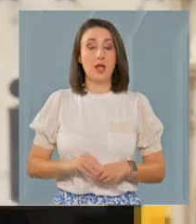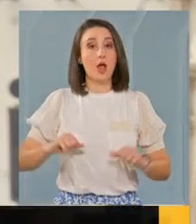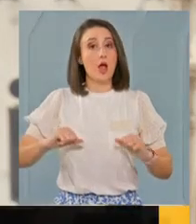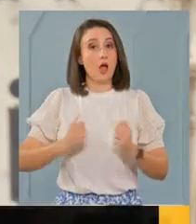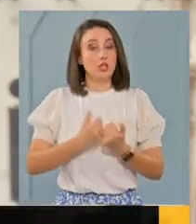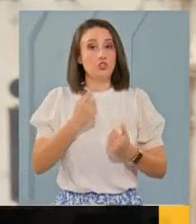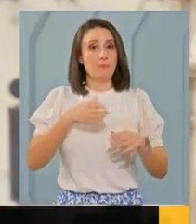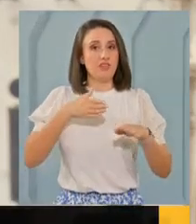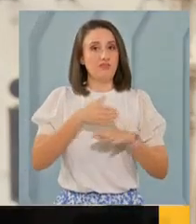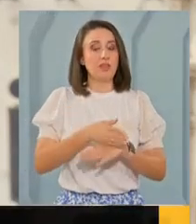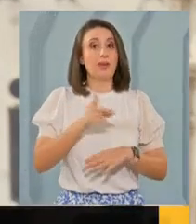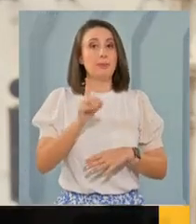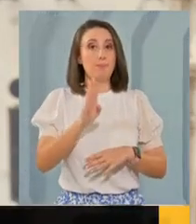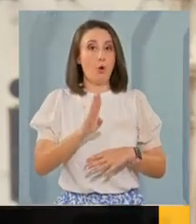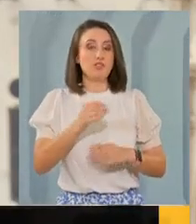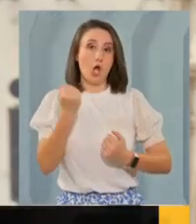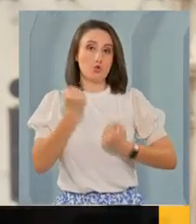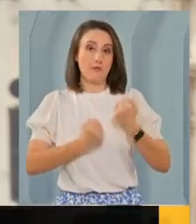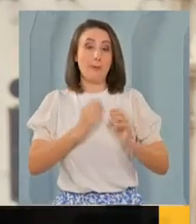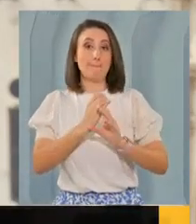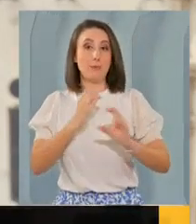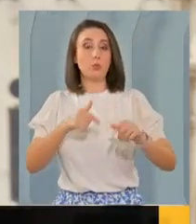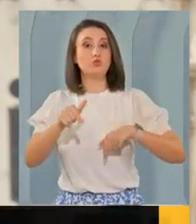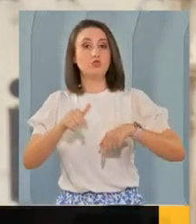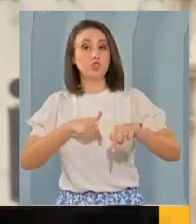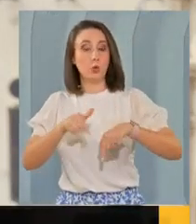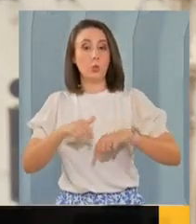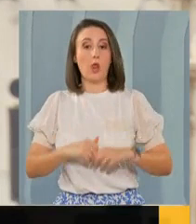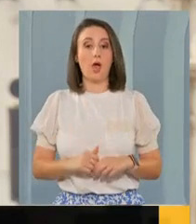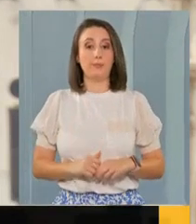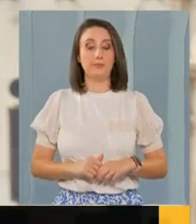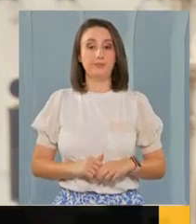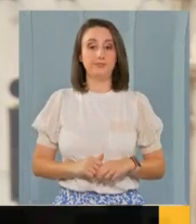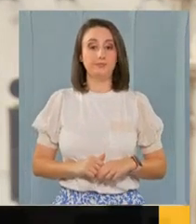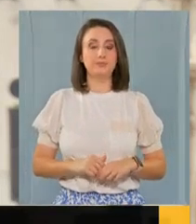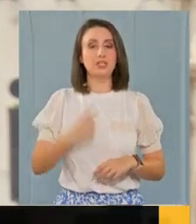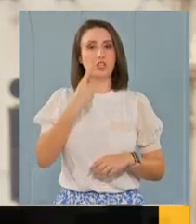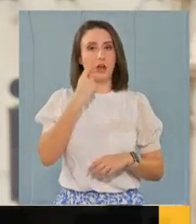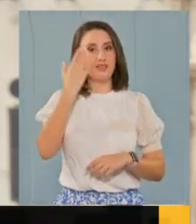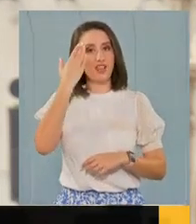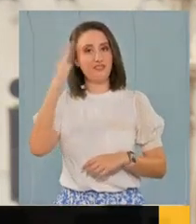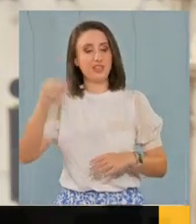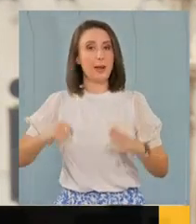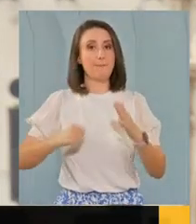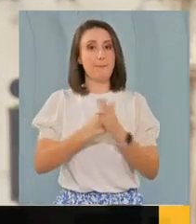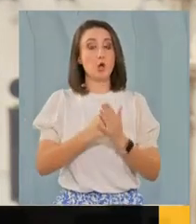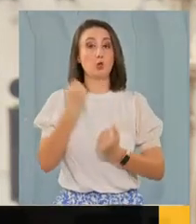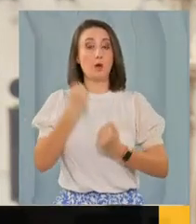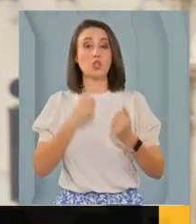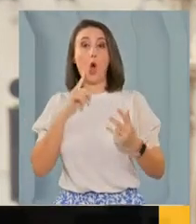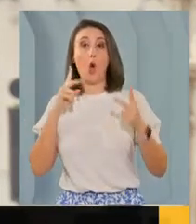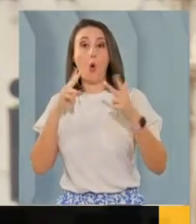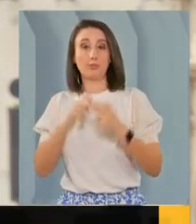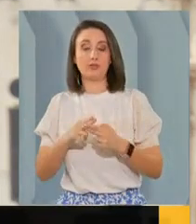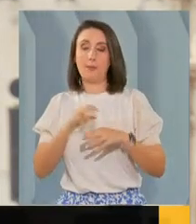Accident cu 7 victime în Dâmbovița. Șoferul unui microbuz care circula în zona localității Lucianca a încercat să evite impactul cu un autoturism care a frânat brusc,